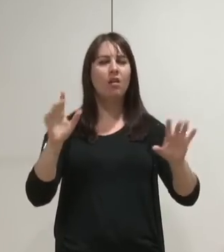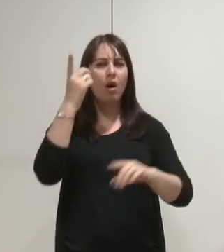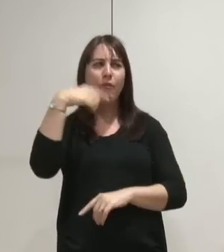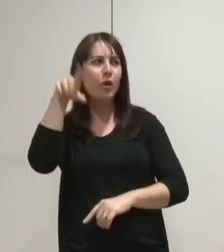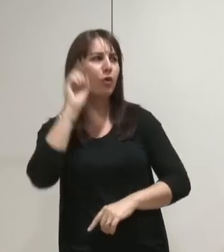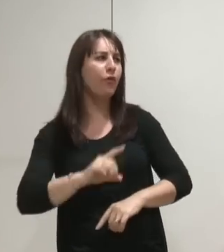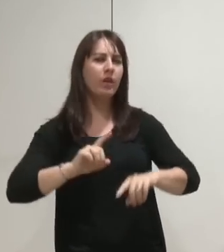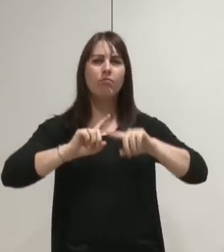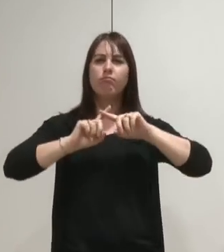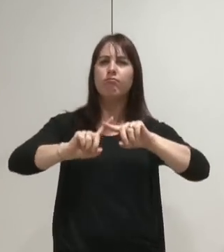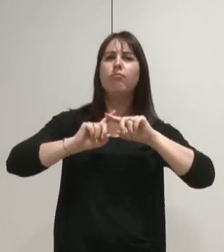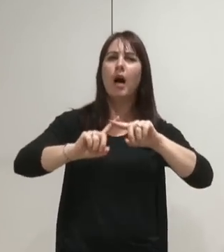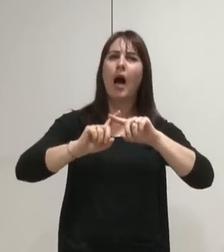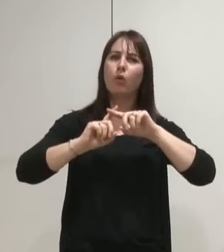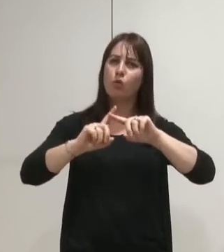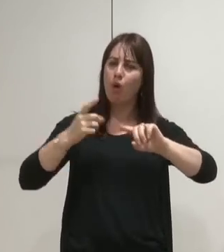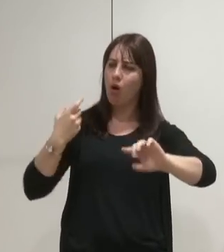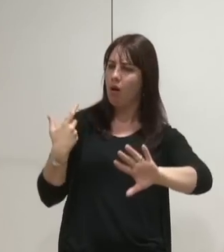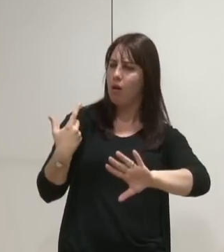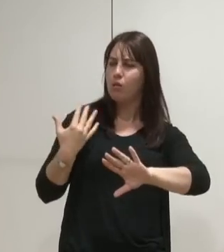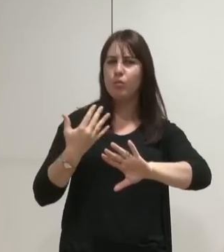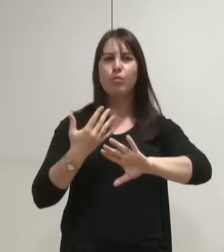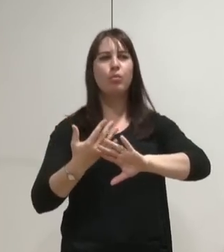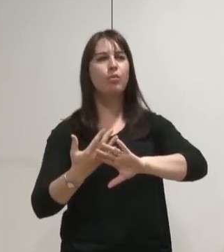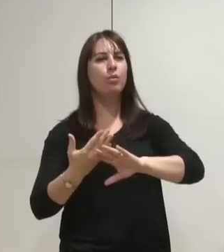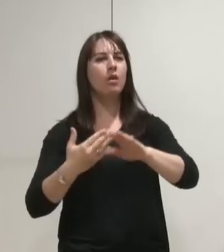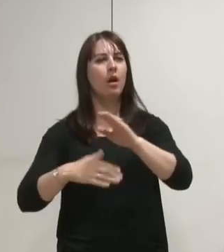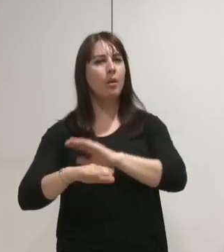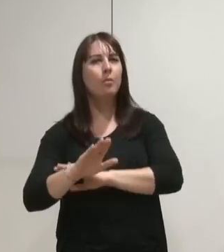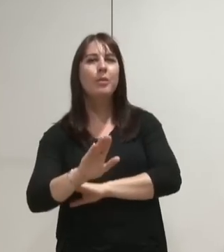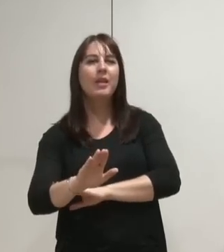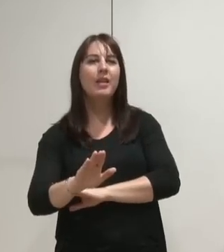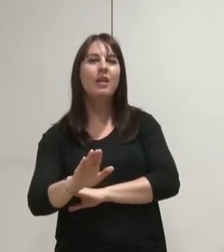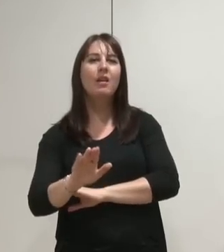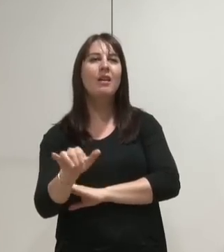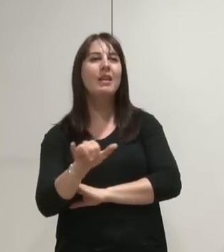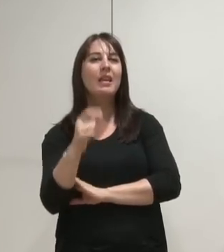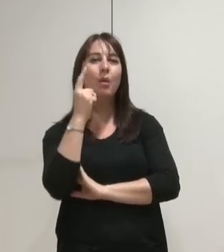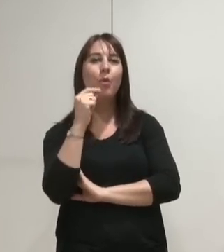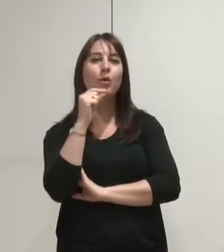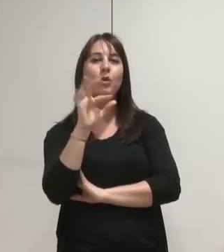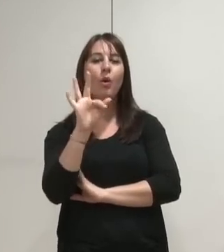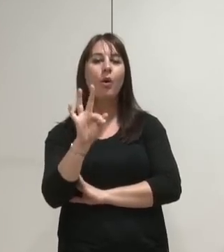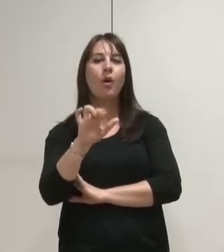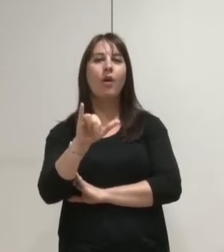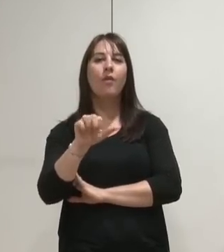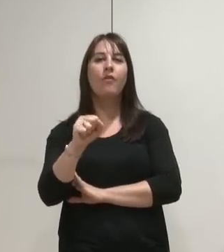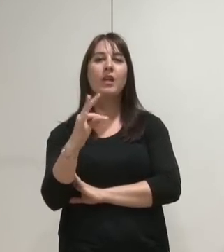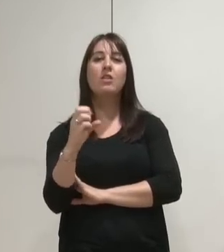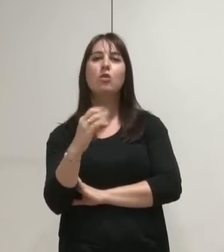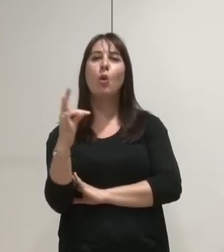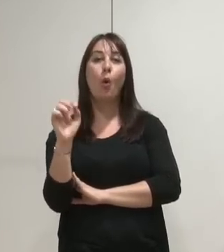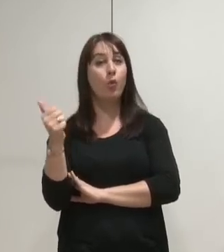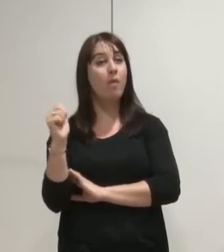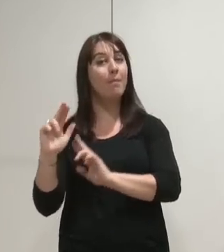dans le recours euh signé à l'origine par Monsieur fristau parce que je sais pas si vous avez